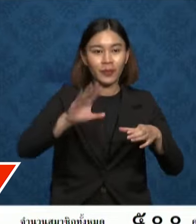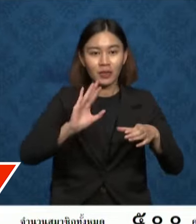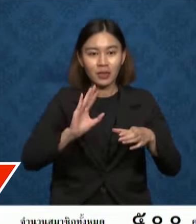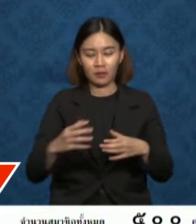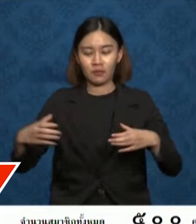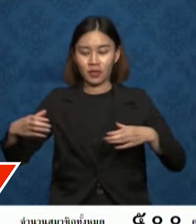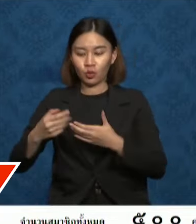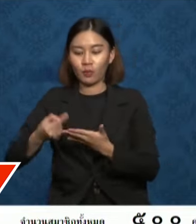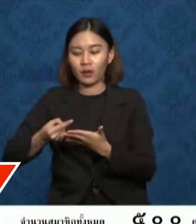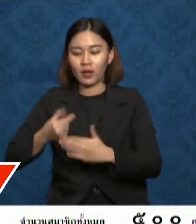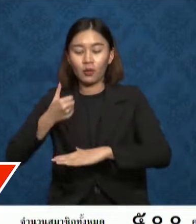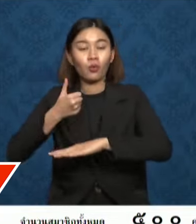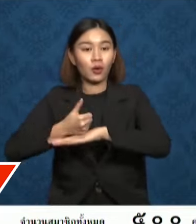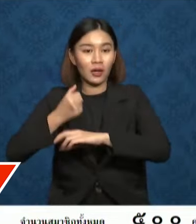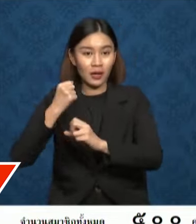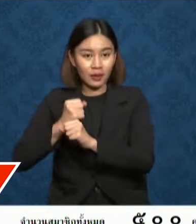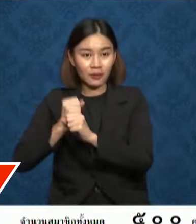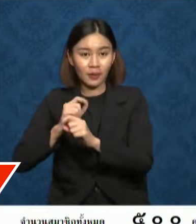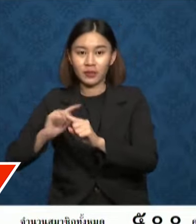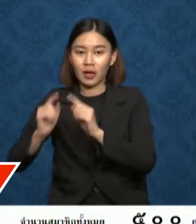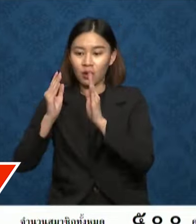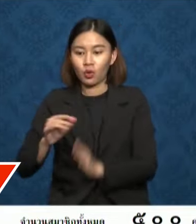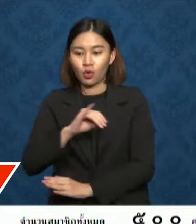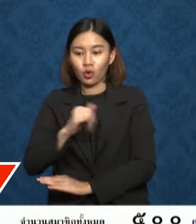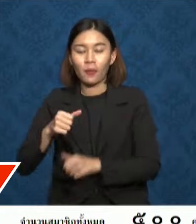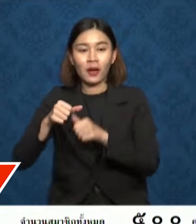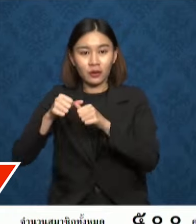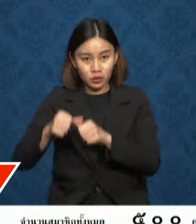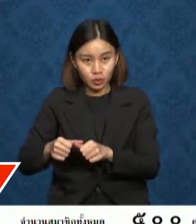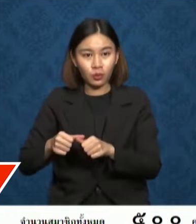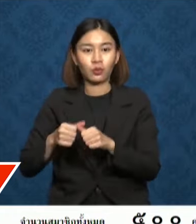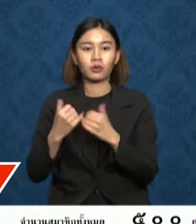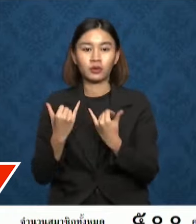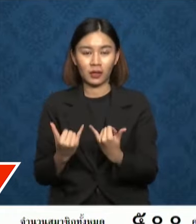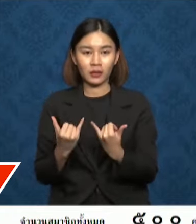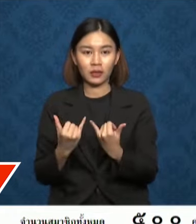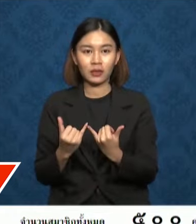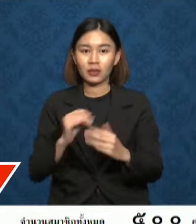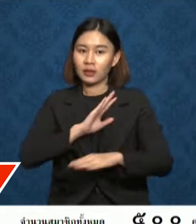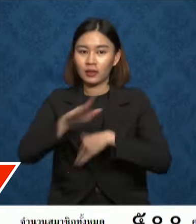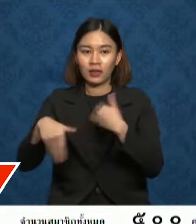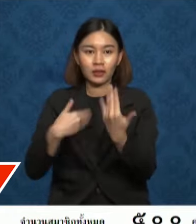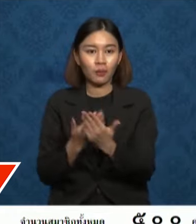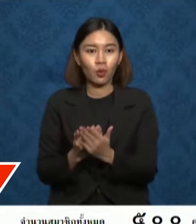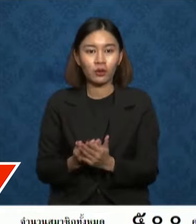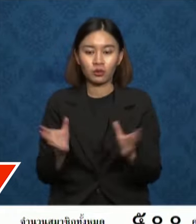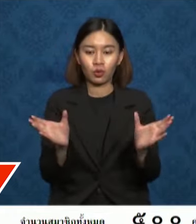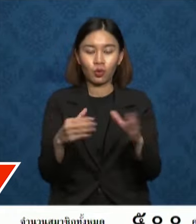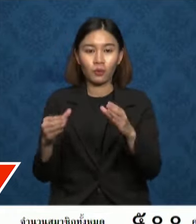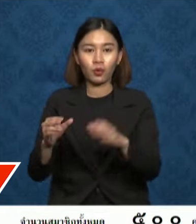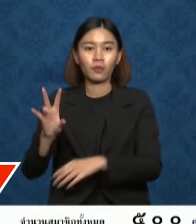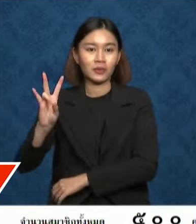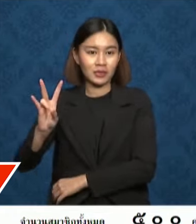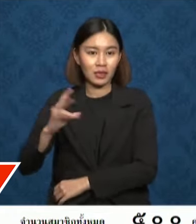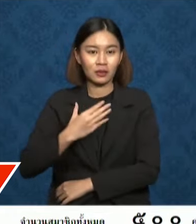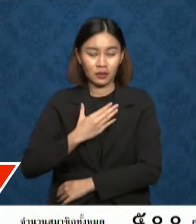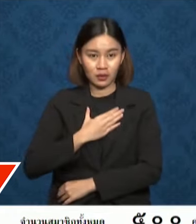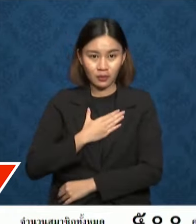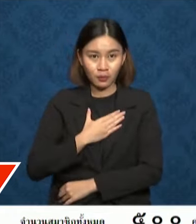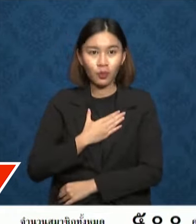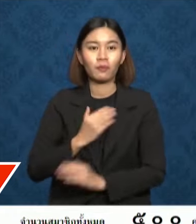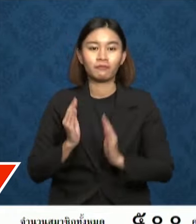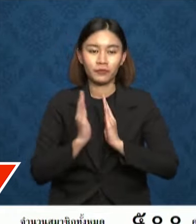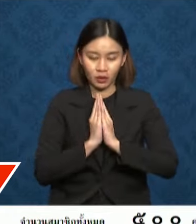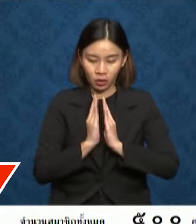ดารที่ปิordinwheel หัหน้าคณะทำงาน ที่วนนี้บางท่านกอยู่บบ์รงแ่นี้ทั้งสิ้น 7 คณะทำงาน ที่ผมจะต้อง